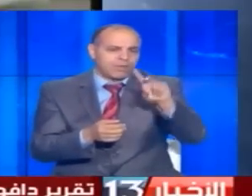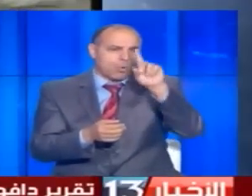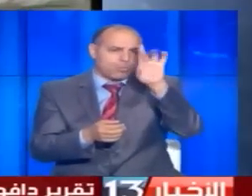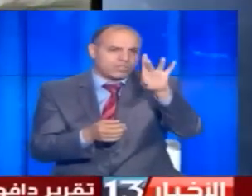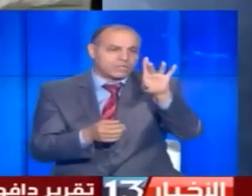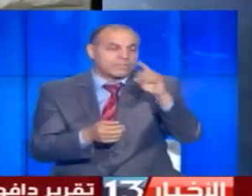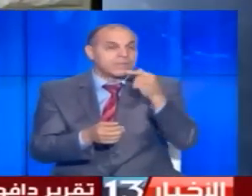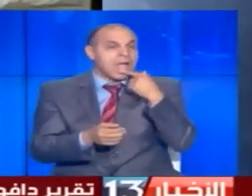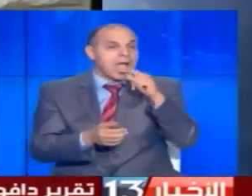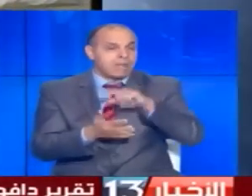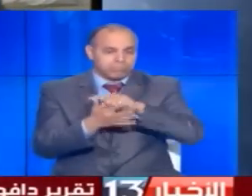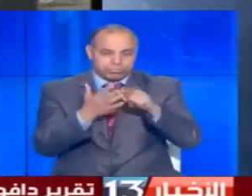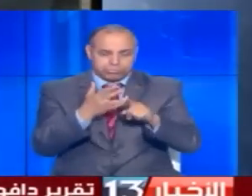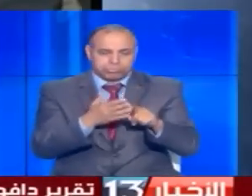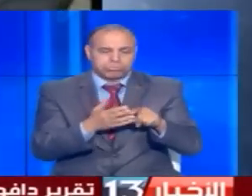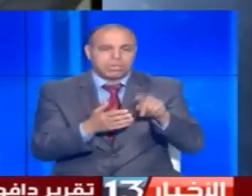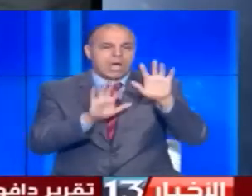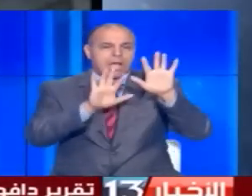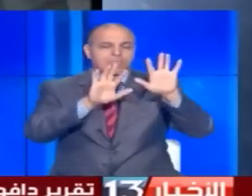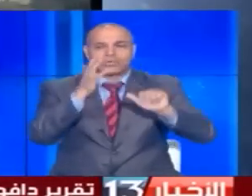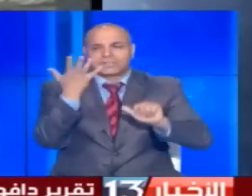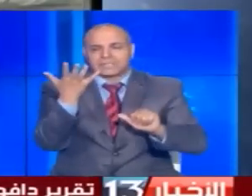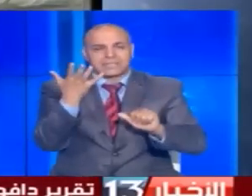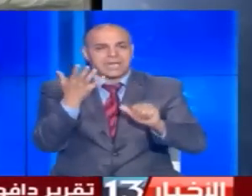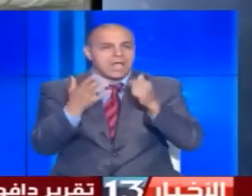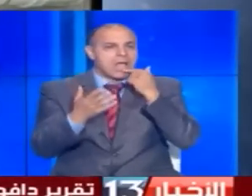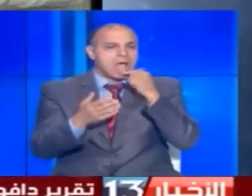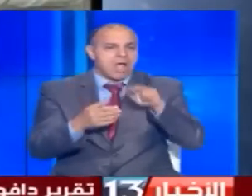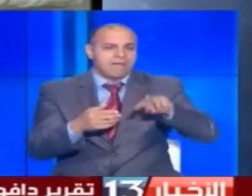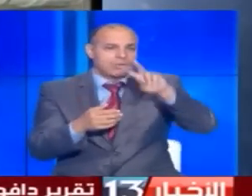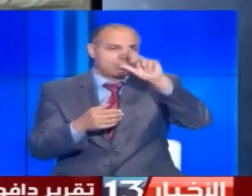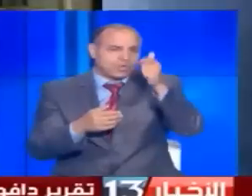14 و 2015 و 2000، والمرتبة 95 في تقرير